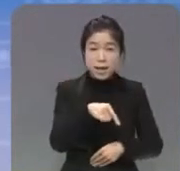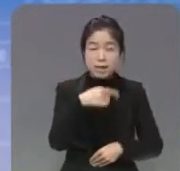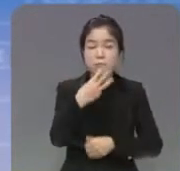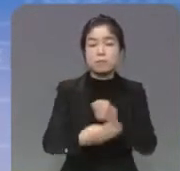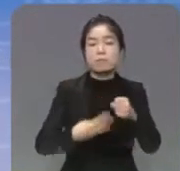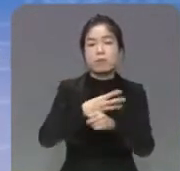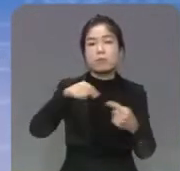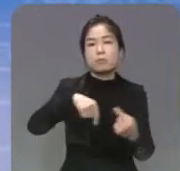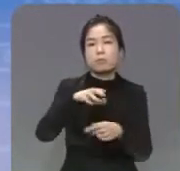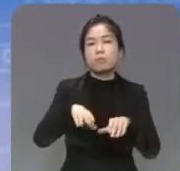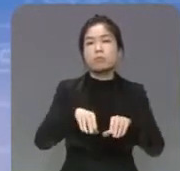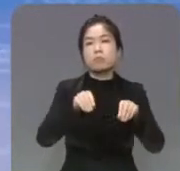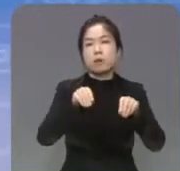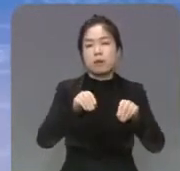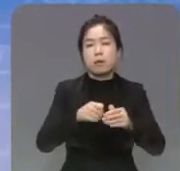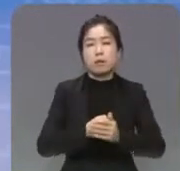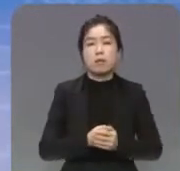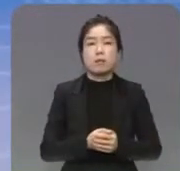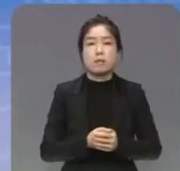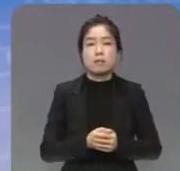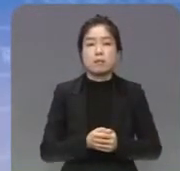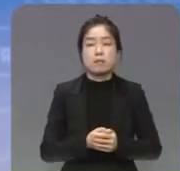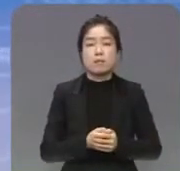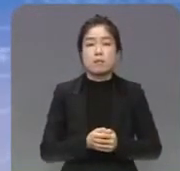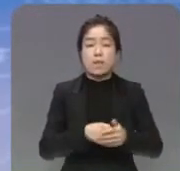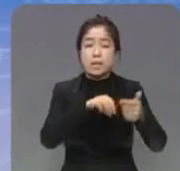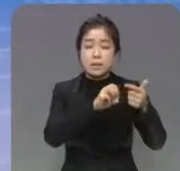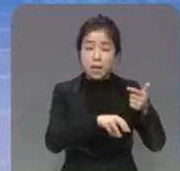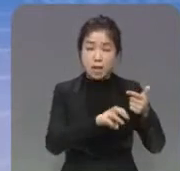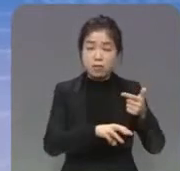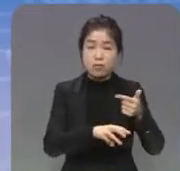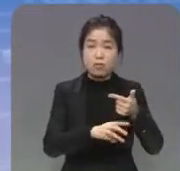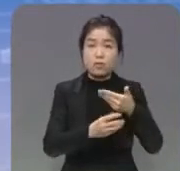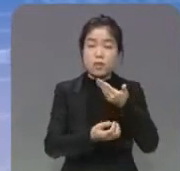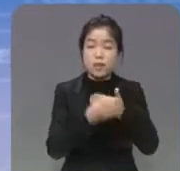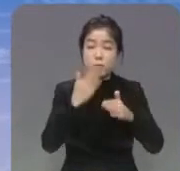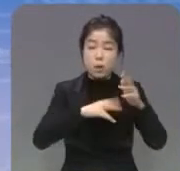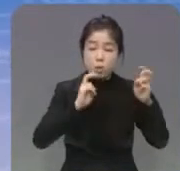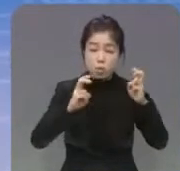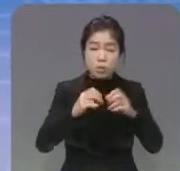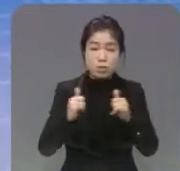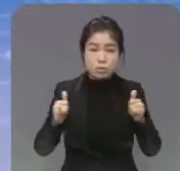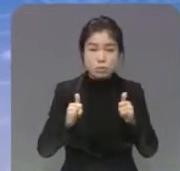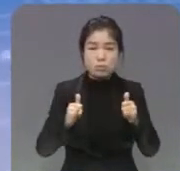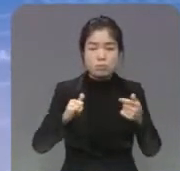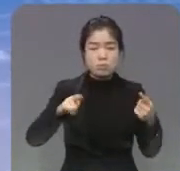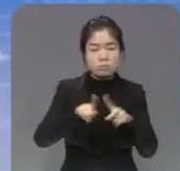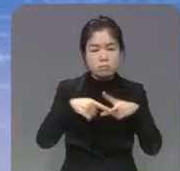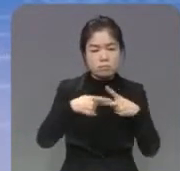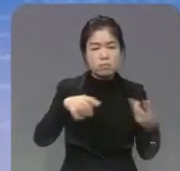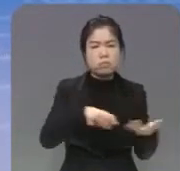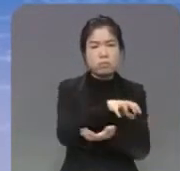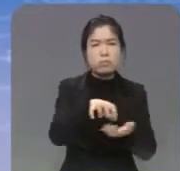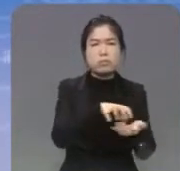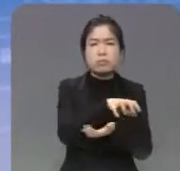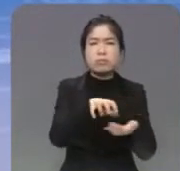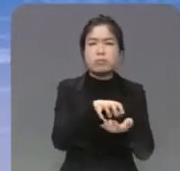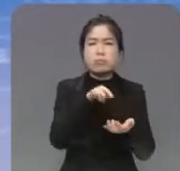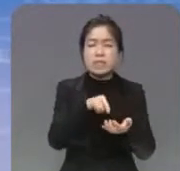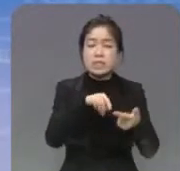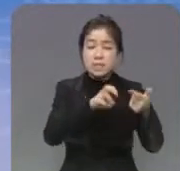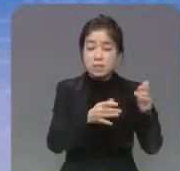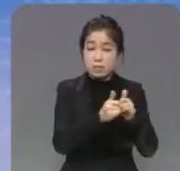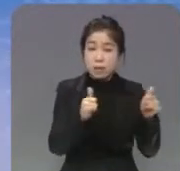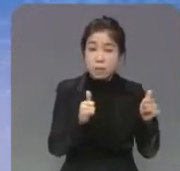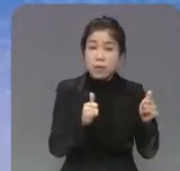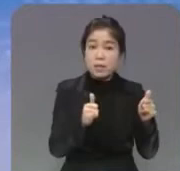3년째 가동이 중단된 상태입니다. 나주시와 지역 난방공사 주민들까지 이의가 얽히고 설켰는데요. 나주